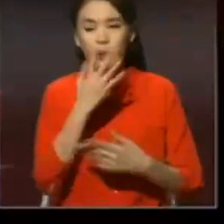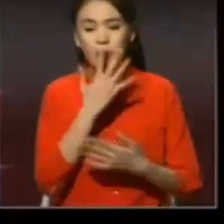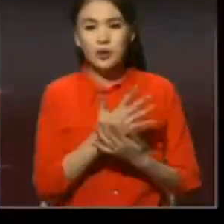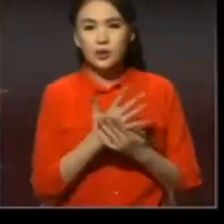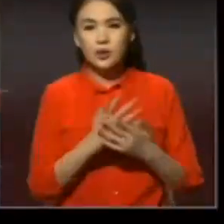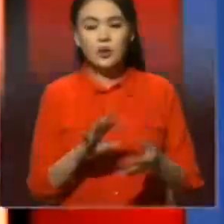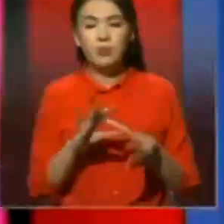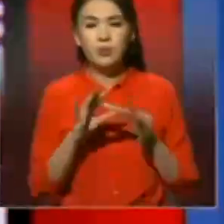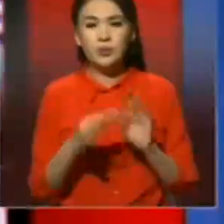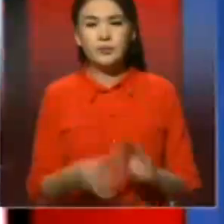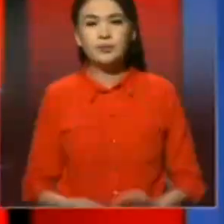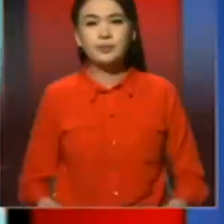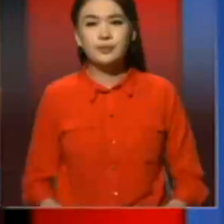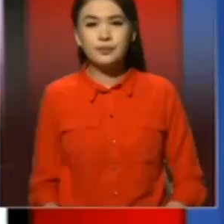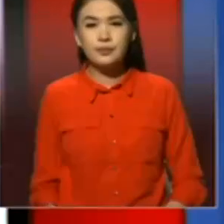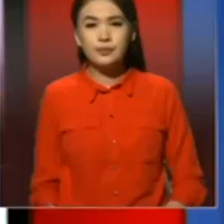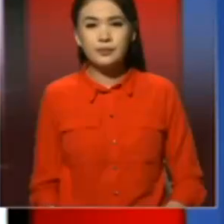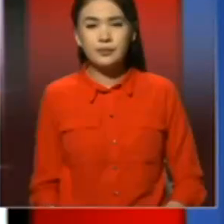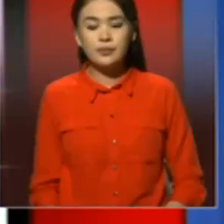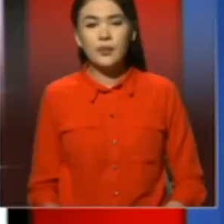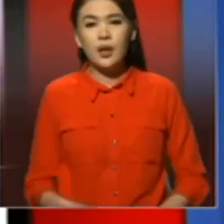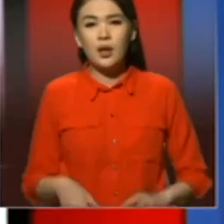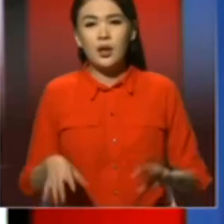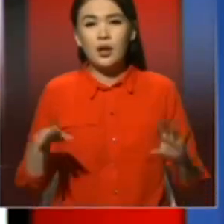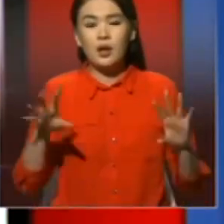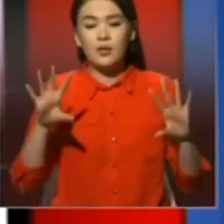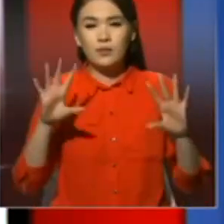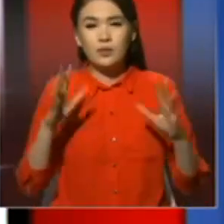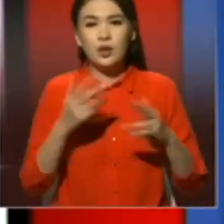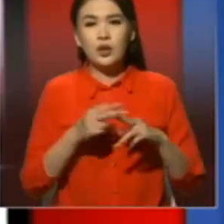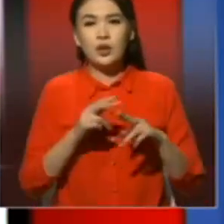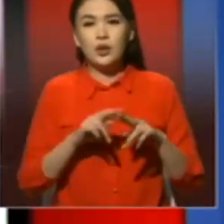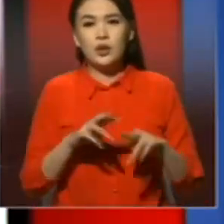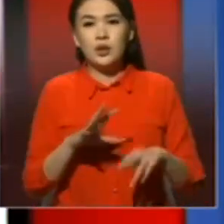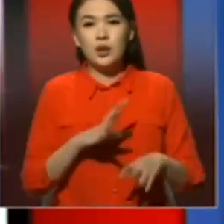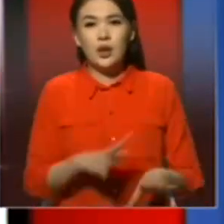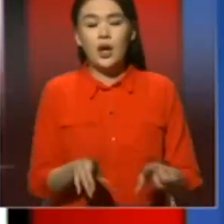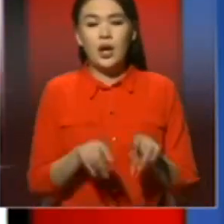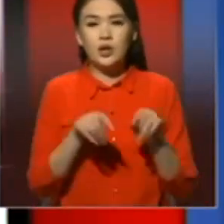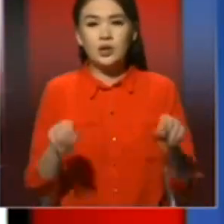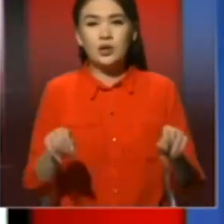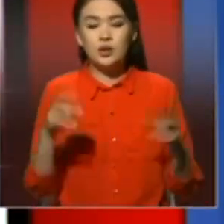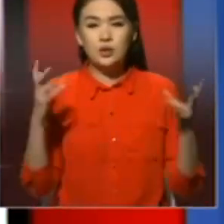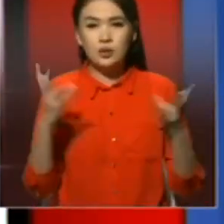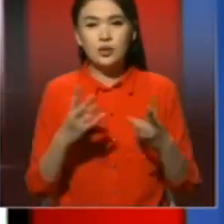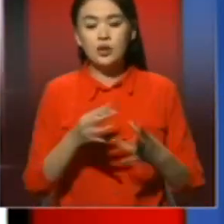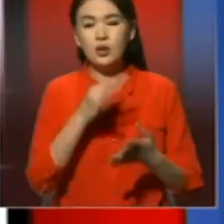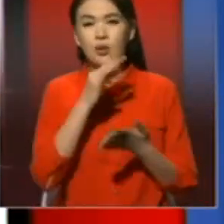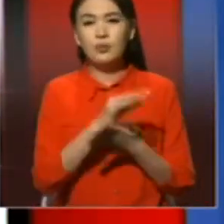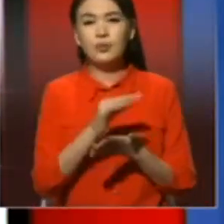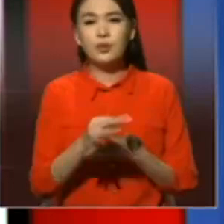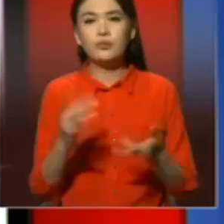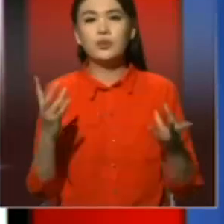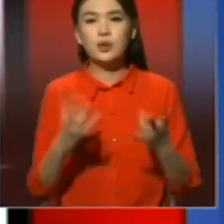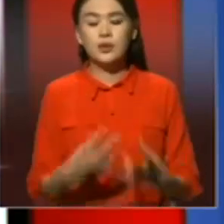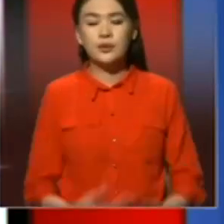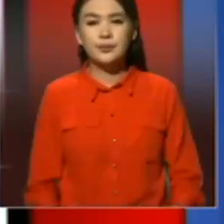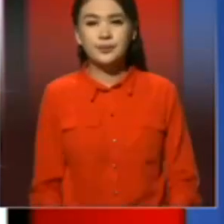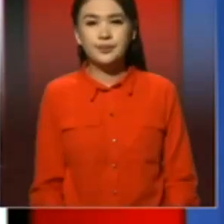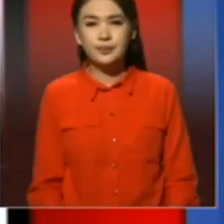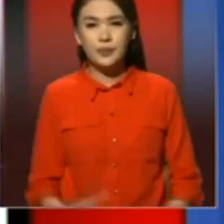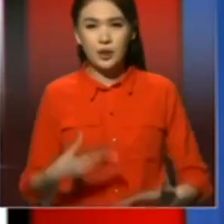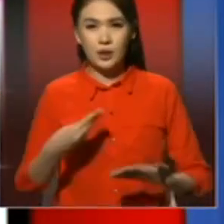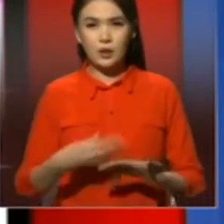пікірді қалыптастырып отқан. Жаңа бұғып қалатын дегеніміз сол, біз ашық шығуымыз керек, соған жауап беруіміз керек.